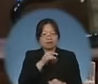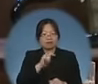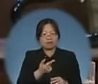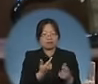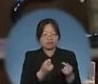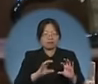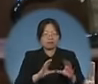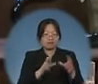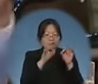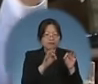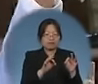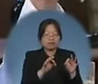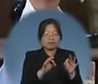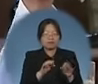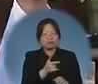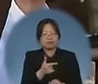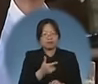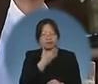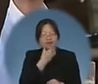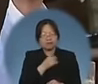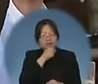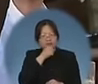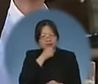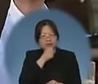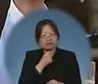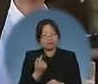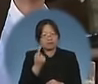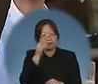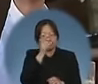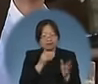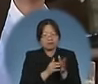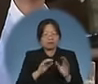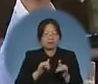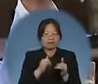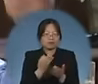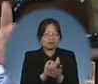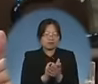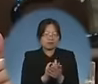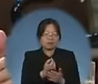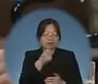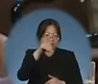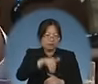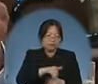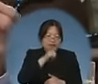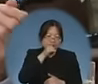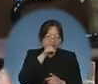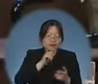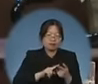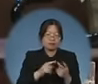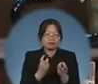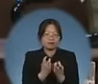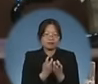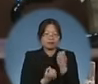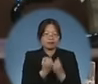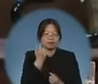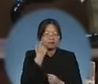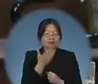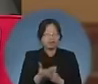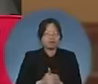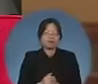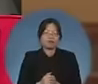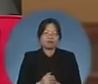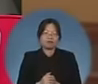나라. 뭐 굉장히 행복도가 높다고 그러거든요. 근데 국민 소득은 굉장히 낮아요. 낮죠. 그런 건 어떻게 설명합니까?